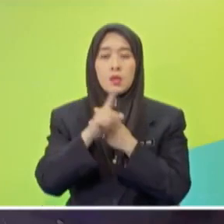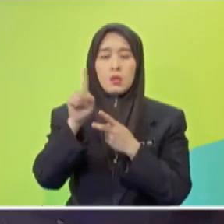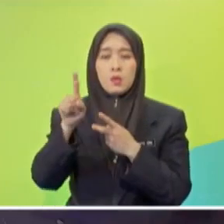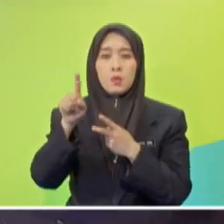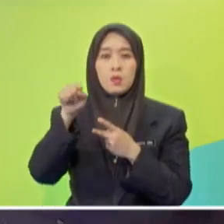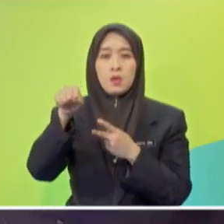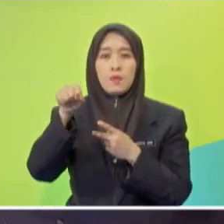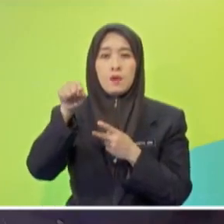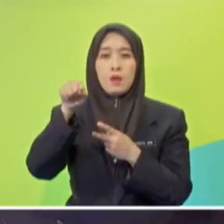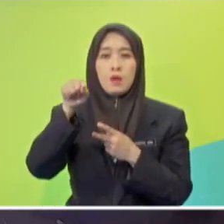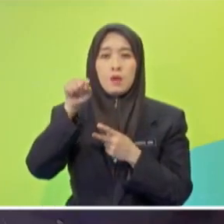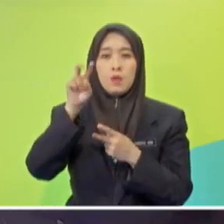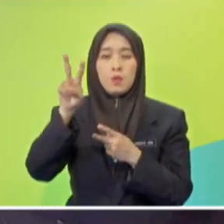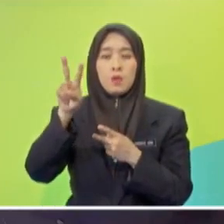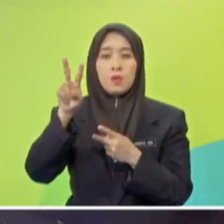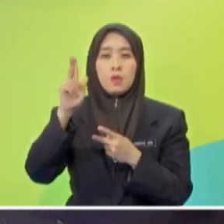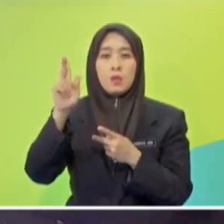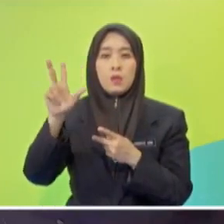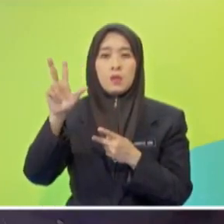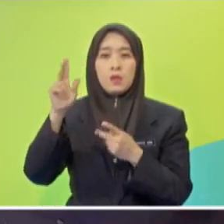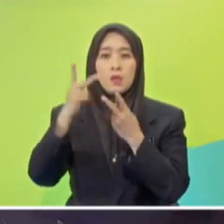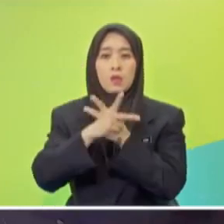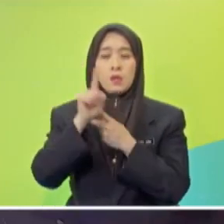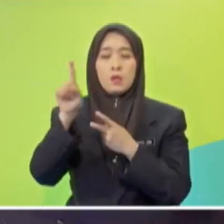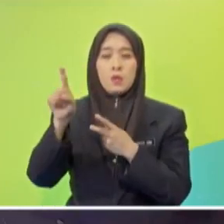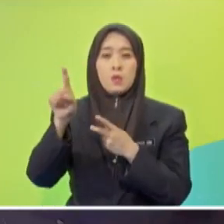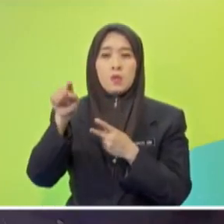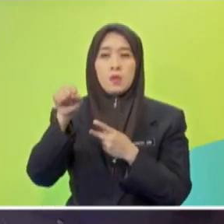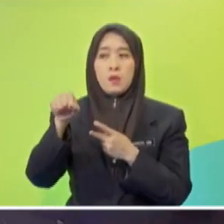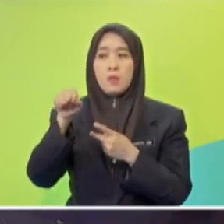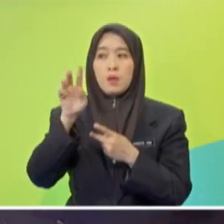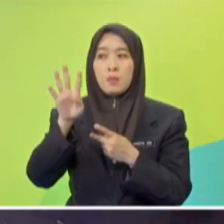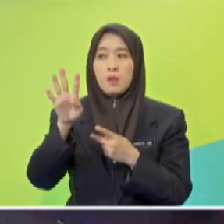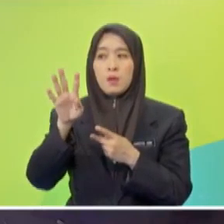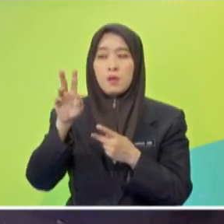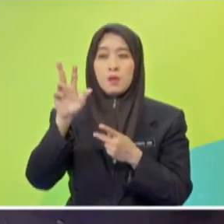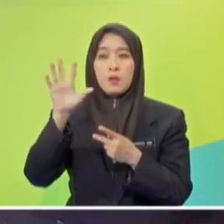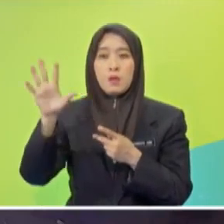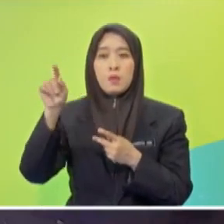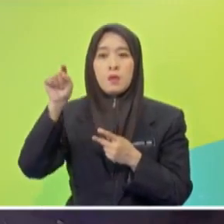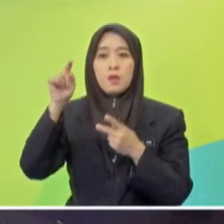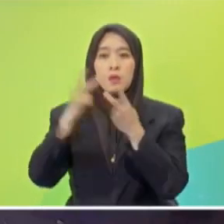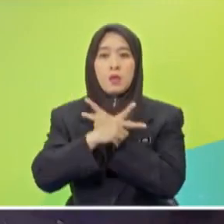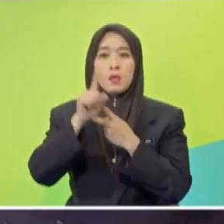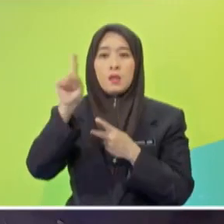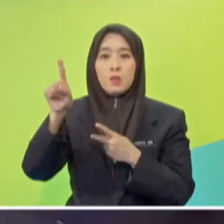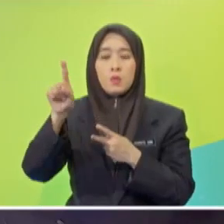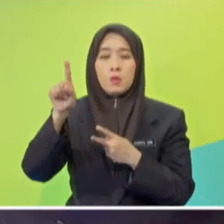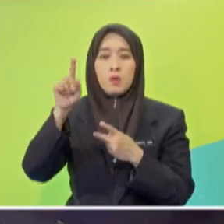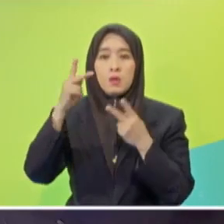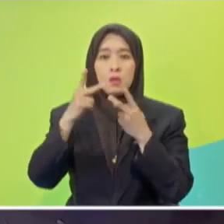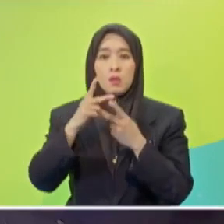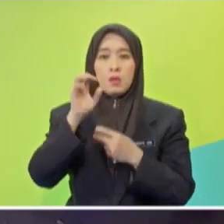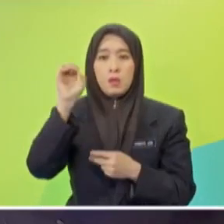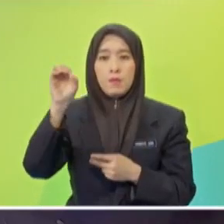satu sifat tiga empat Dara 1 Syifa 4 dan 5 darat 1 sifat 5